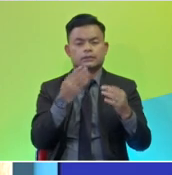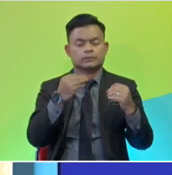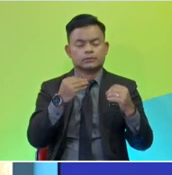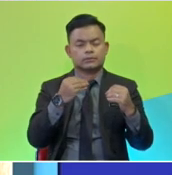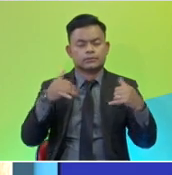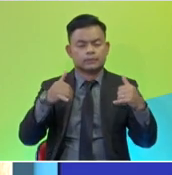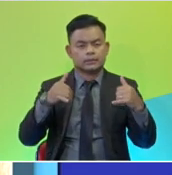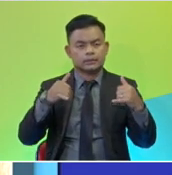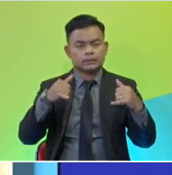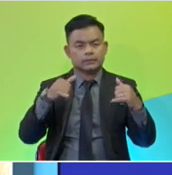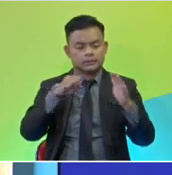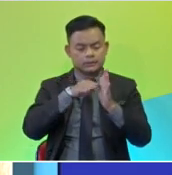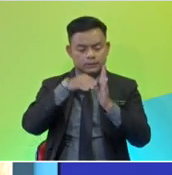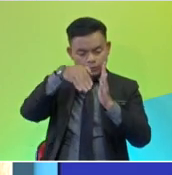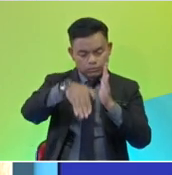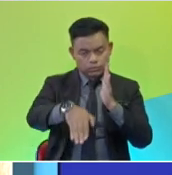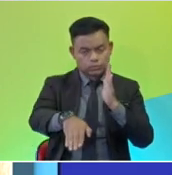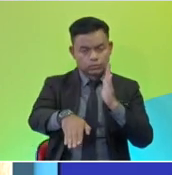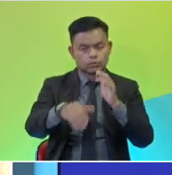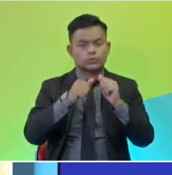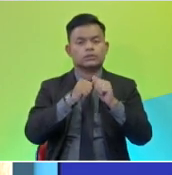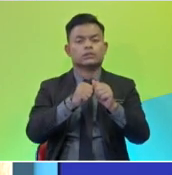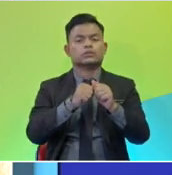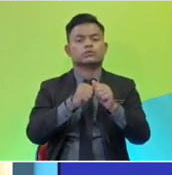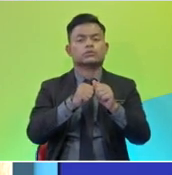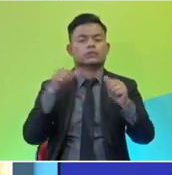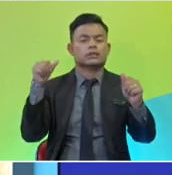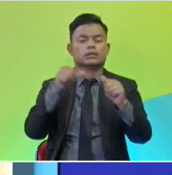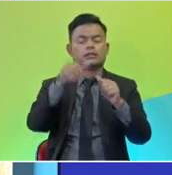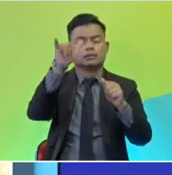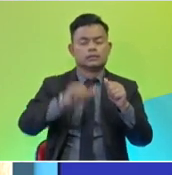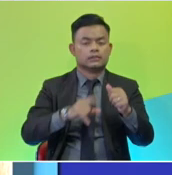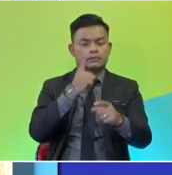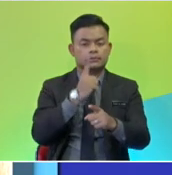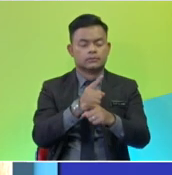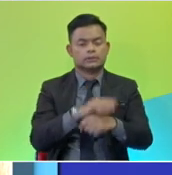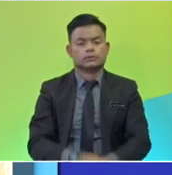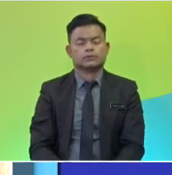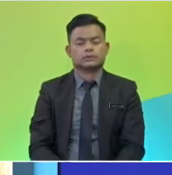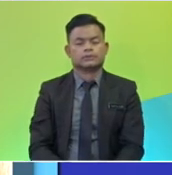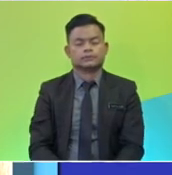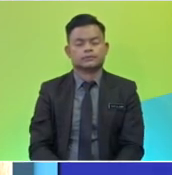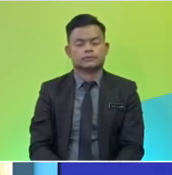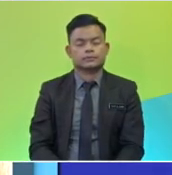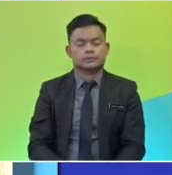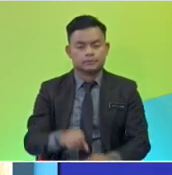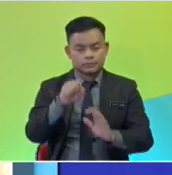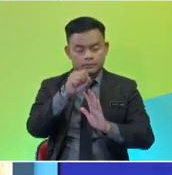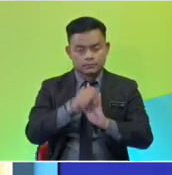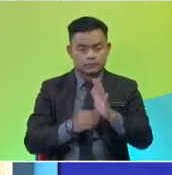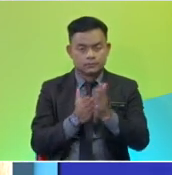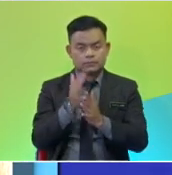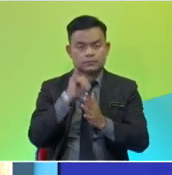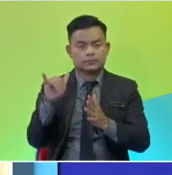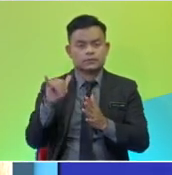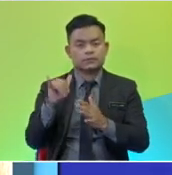melalui tangga arah yang betul okey seterusnya okey kita Letakkan sebelah